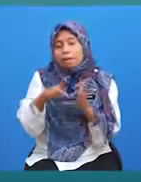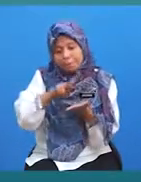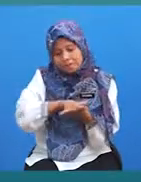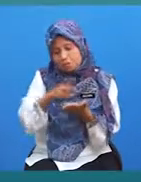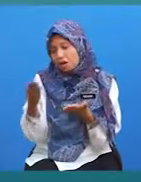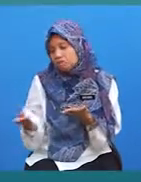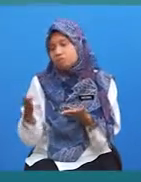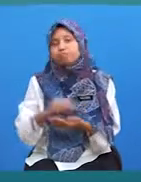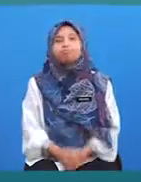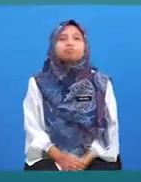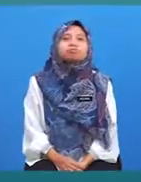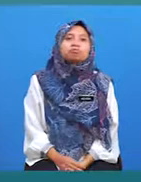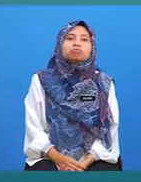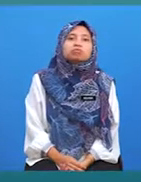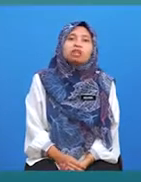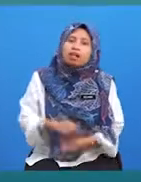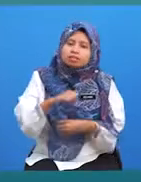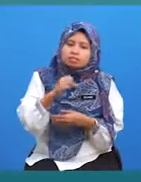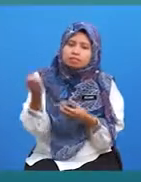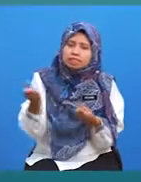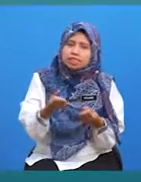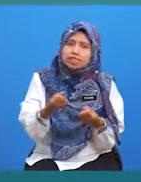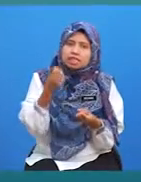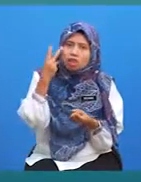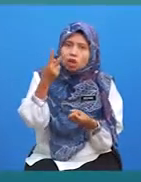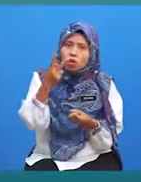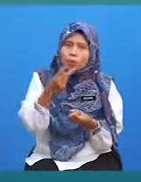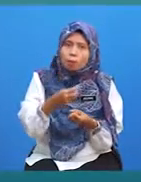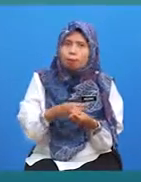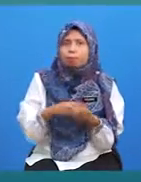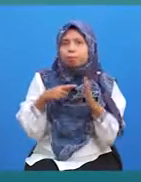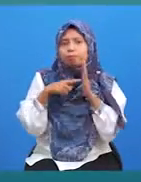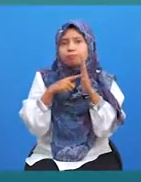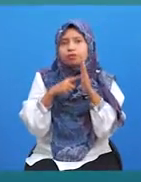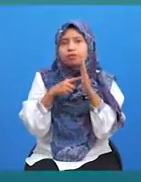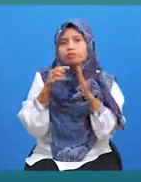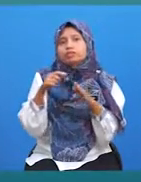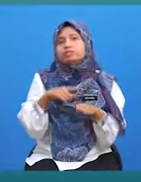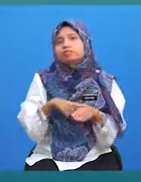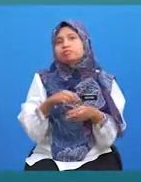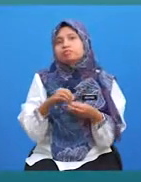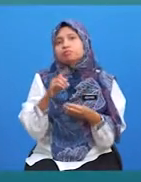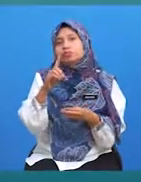peribahasa. Sila perhatikan paparan peribahasa pada skrin.